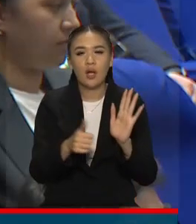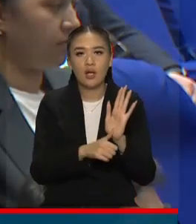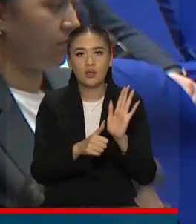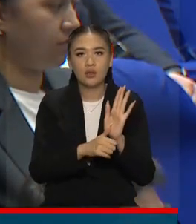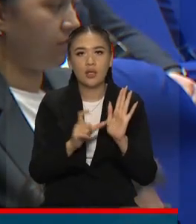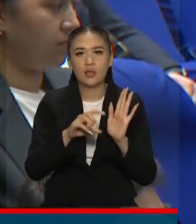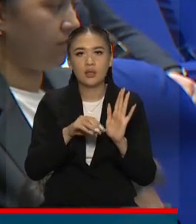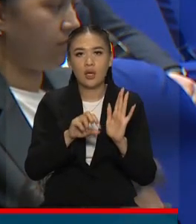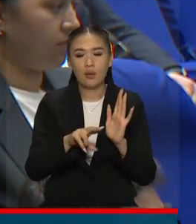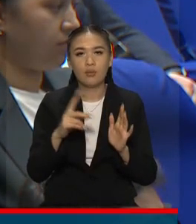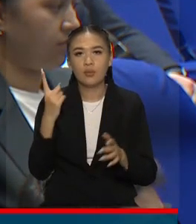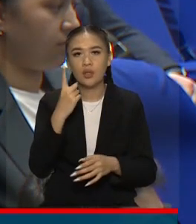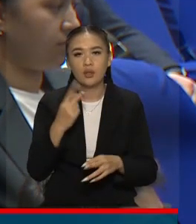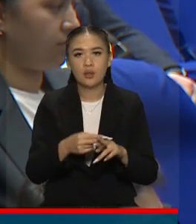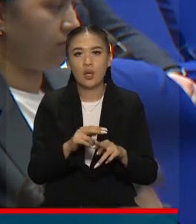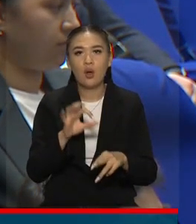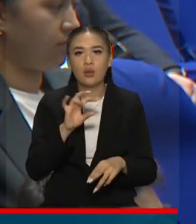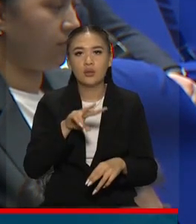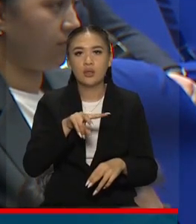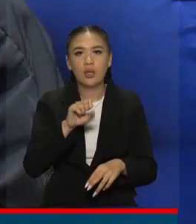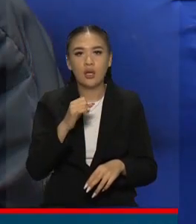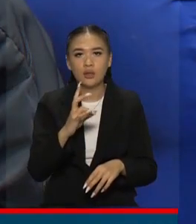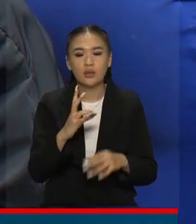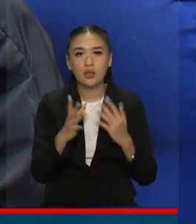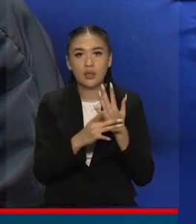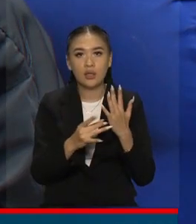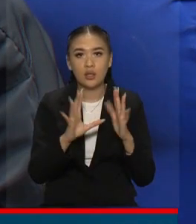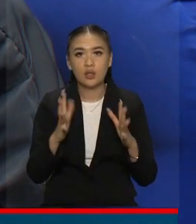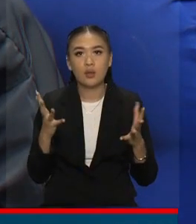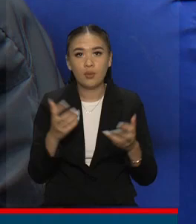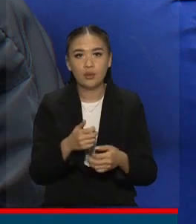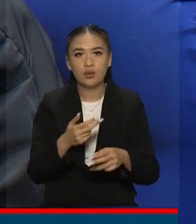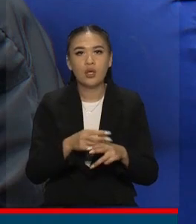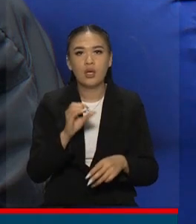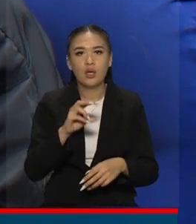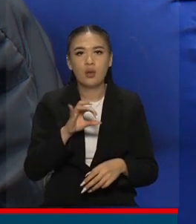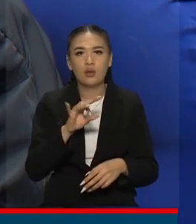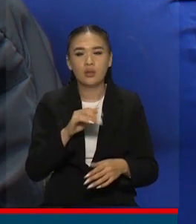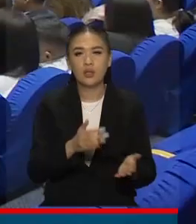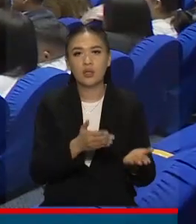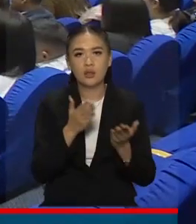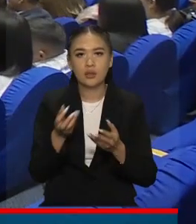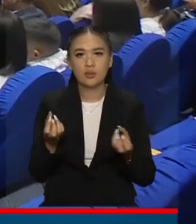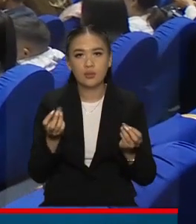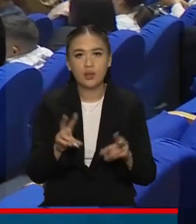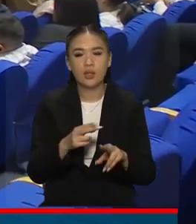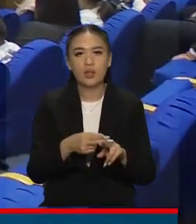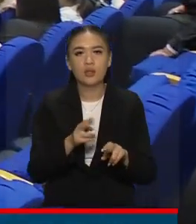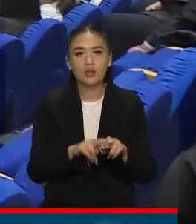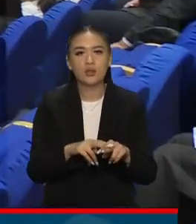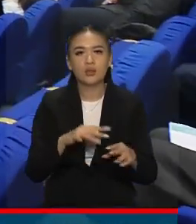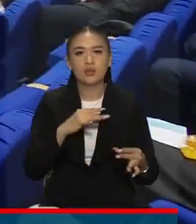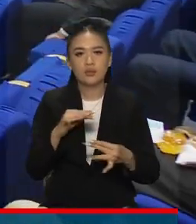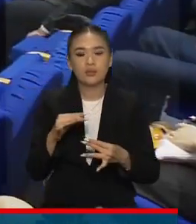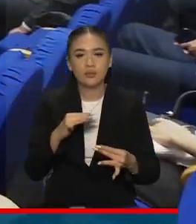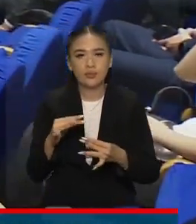тұрады. Үміткер алғашқы кезеңдерде онлайн түрде тестілеуден өтсе, соңғы кезеңде Елордаға арнайы келіп, ассесмент орталықтың сарапшыларымен